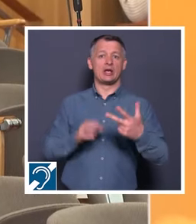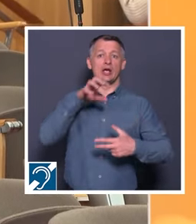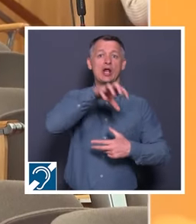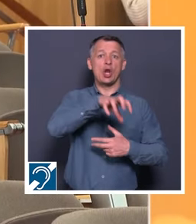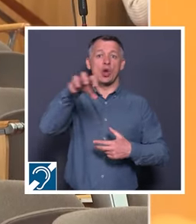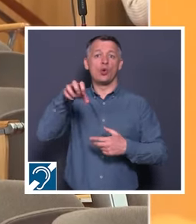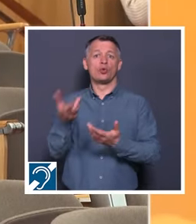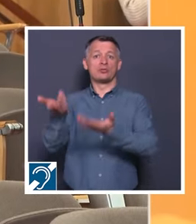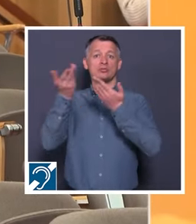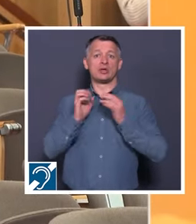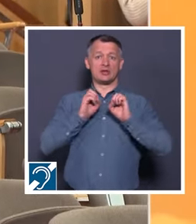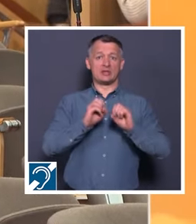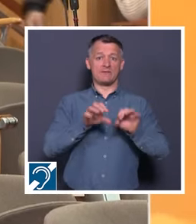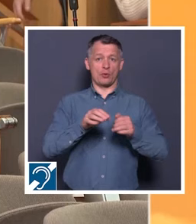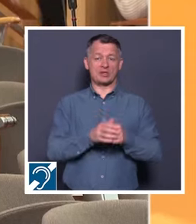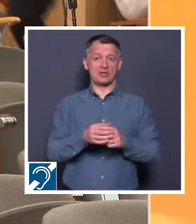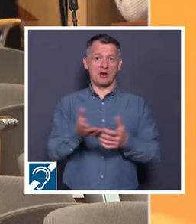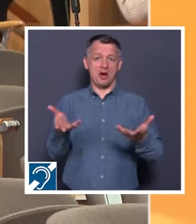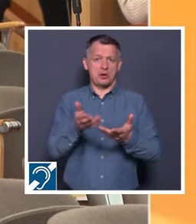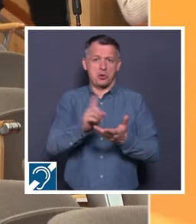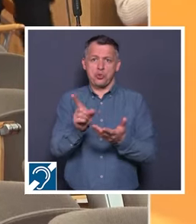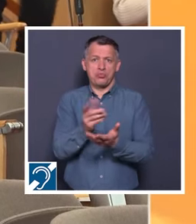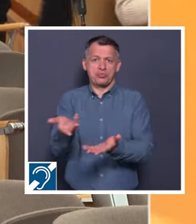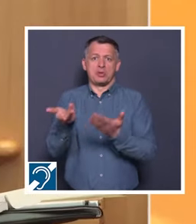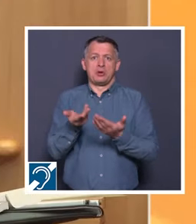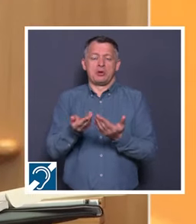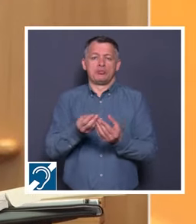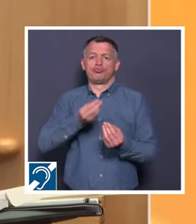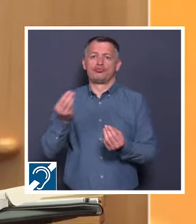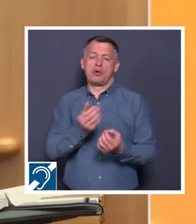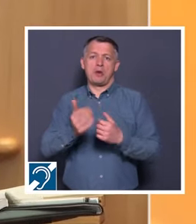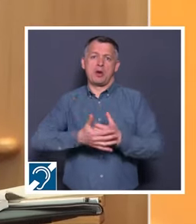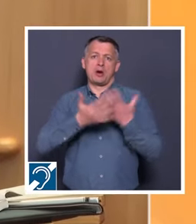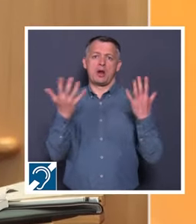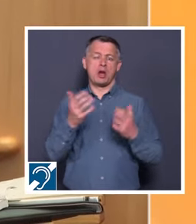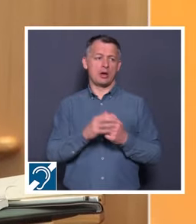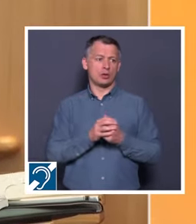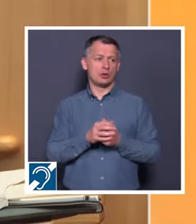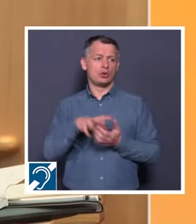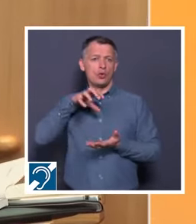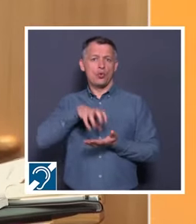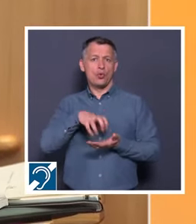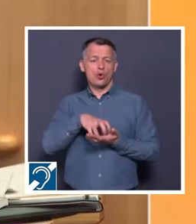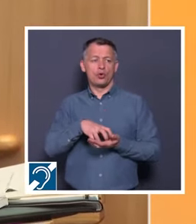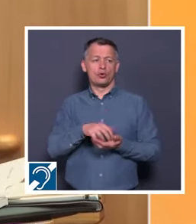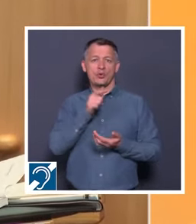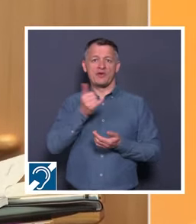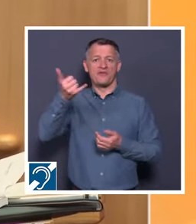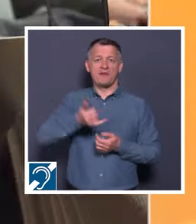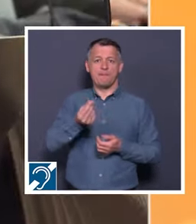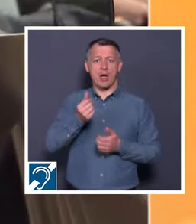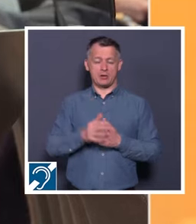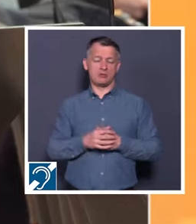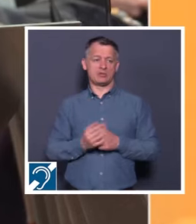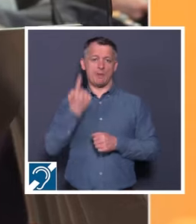sunt nu neapărat cele mai transparente cu locurile de unde le vin banii. Ăsta